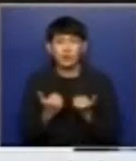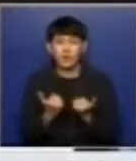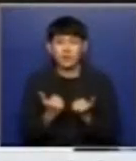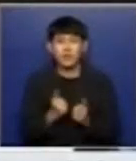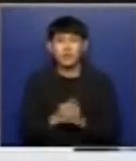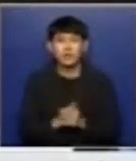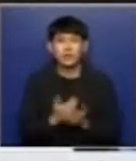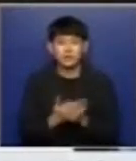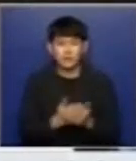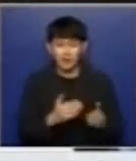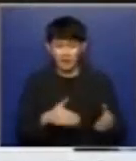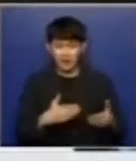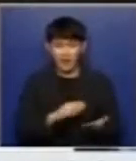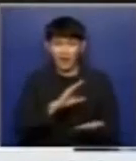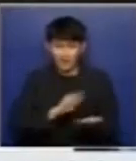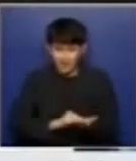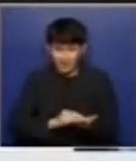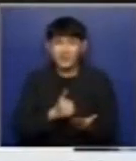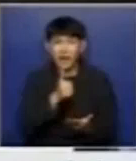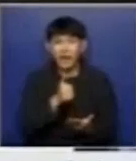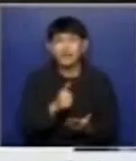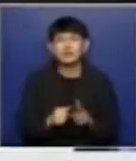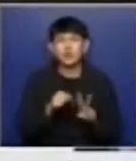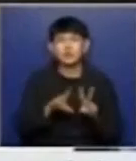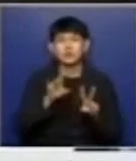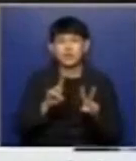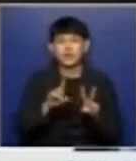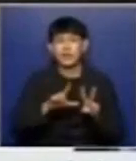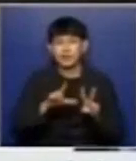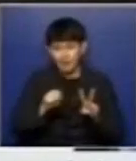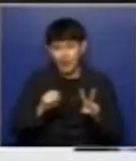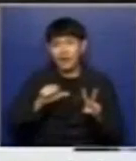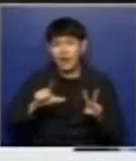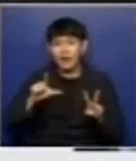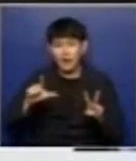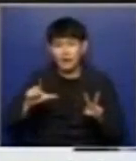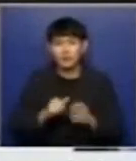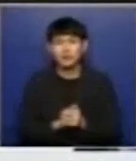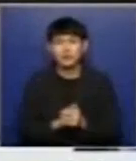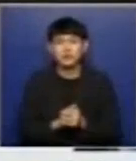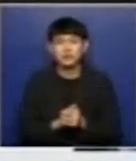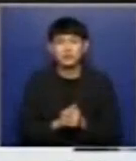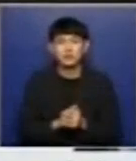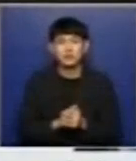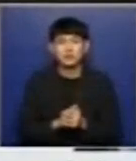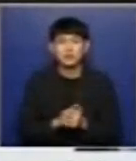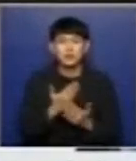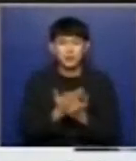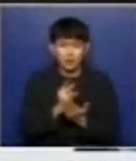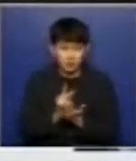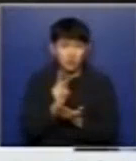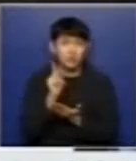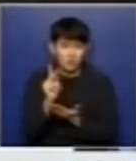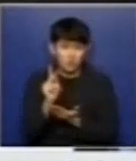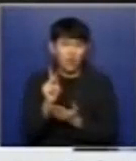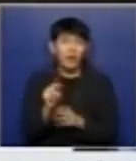องเก็บรายได้ 2.7 แสนล้านล้านบาทและจะต้องกู้เงิน